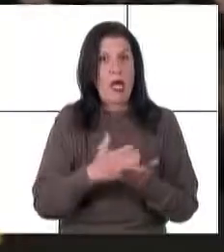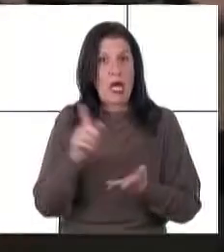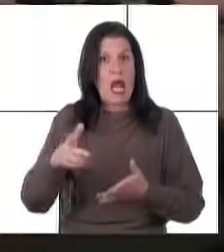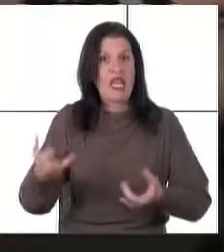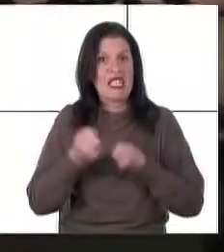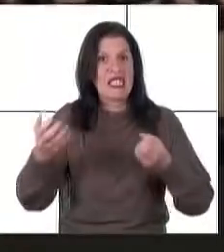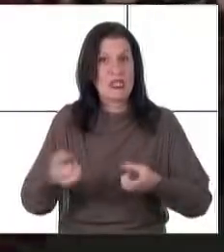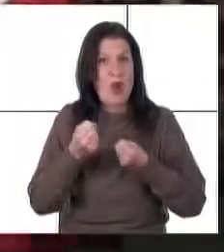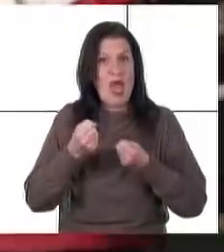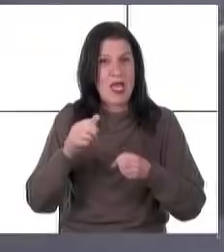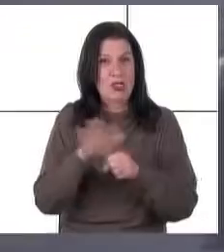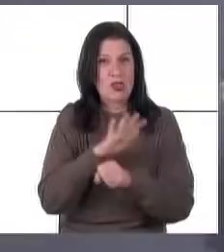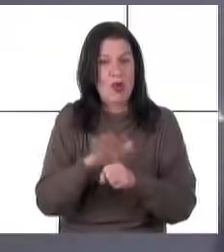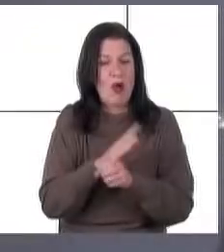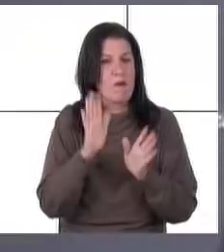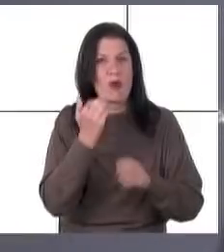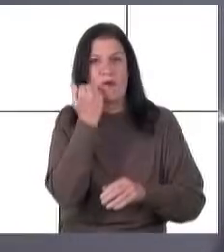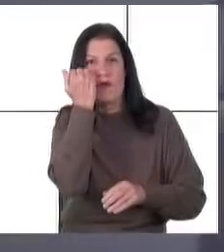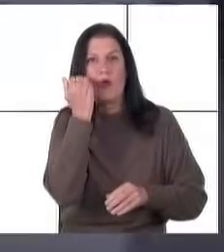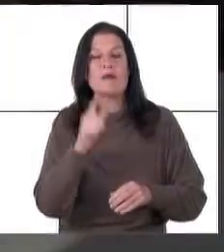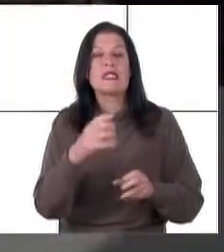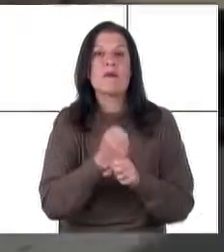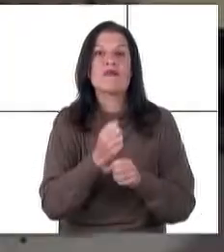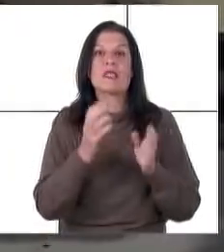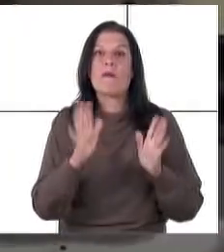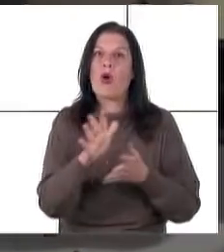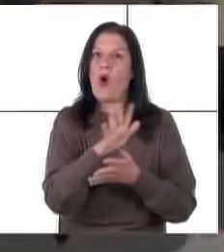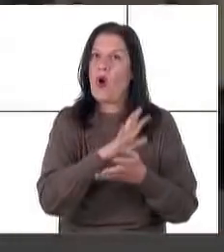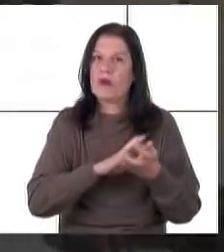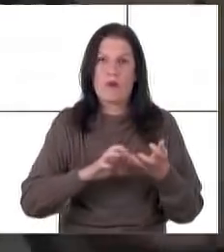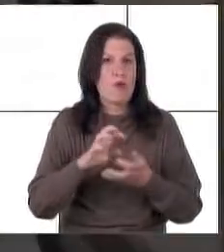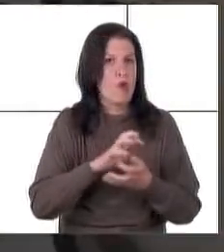מבוגרים מאוד, והמבצע הזה מורכב מאוד.